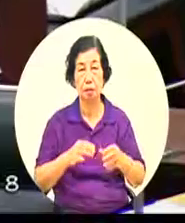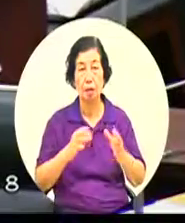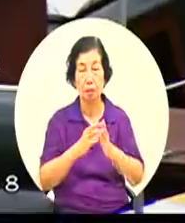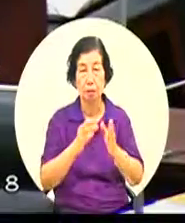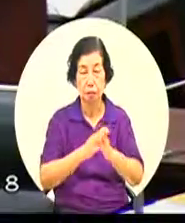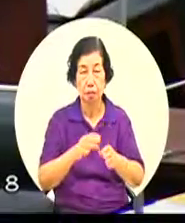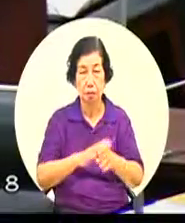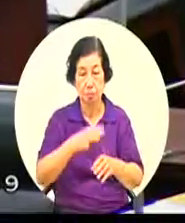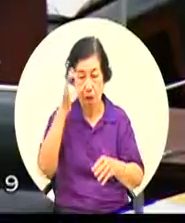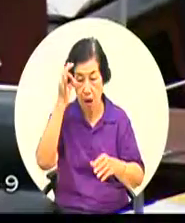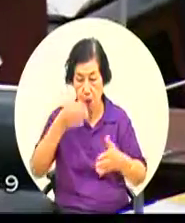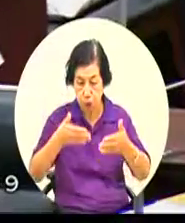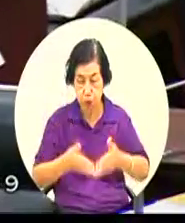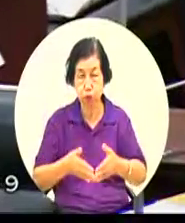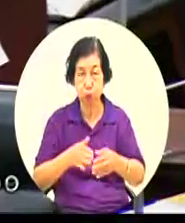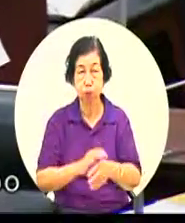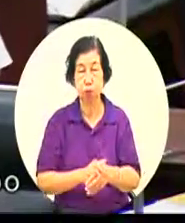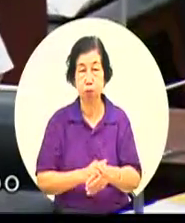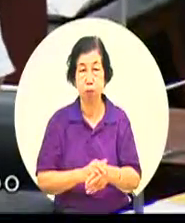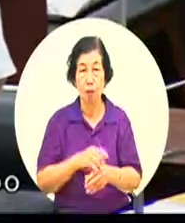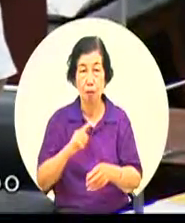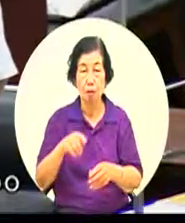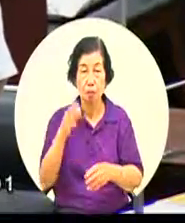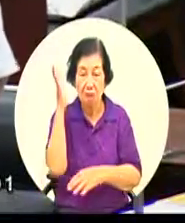恁规个市政府无。